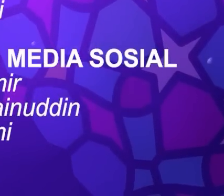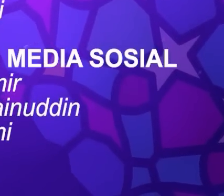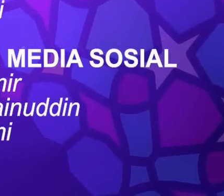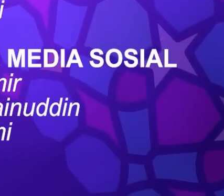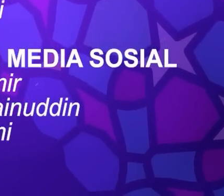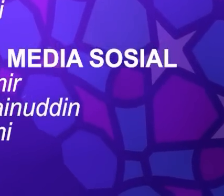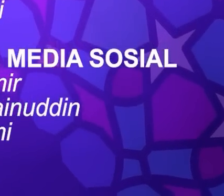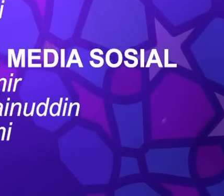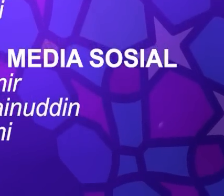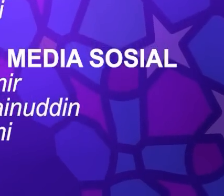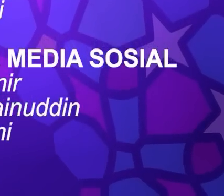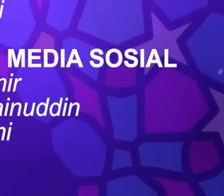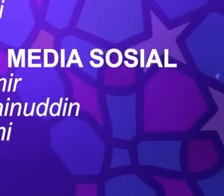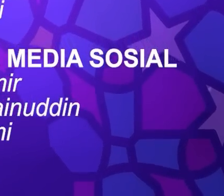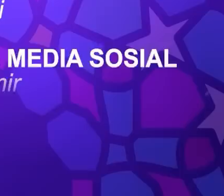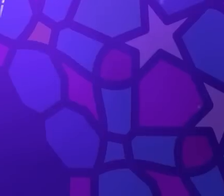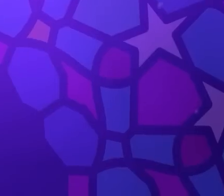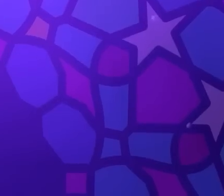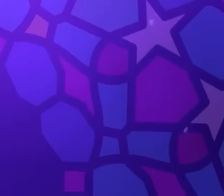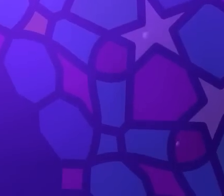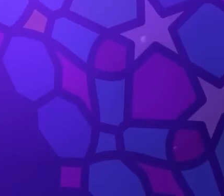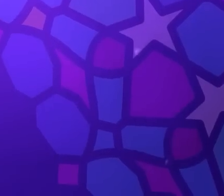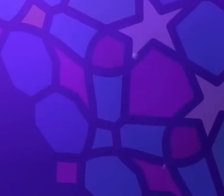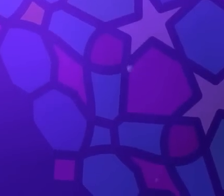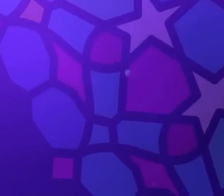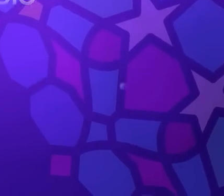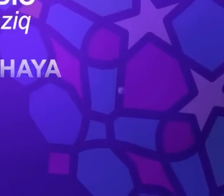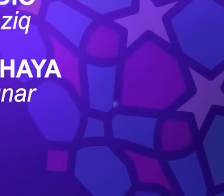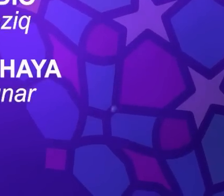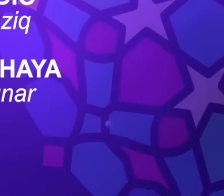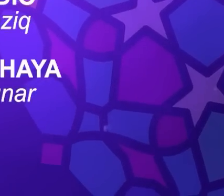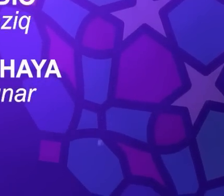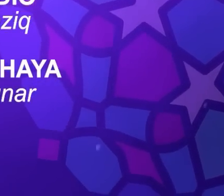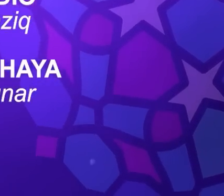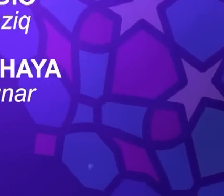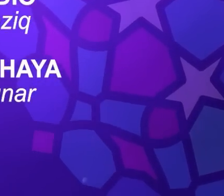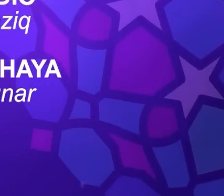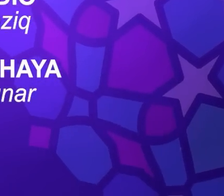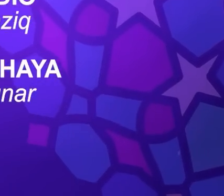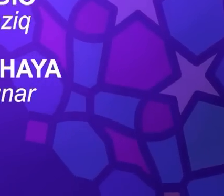واجعله لنا هجتين.